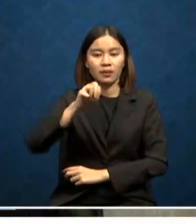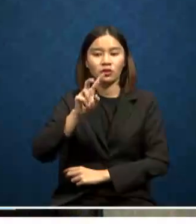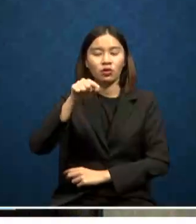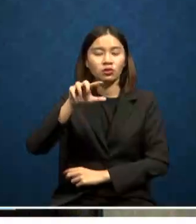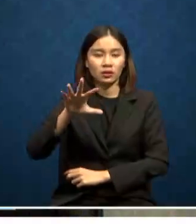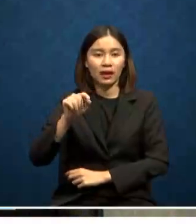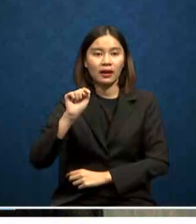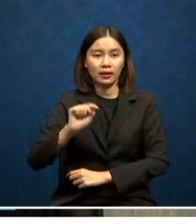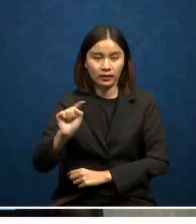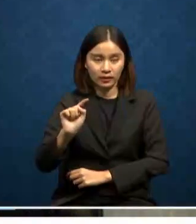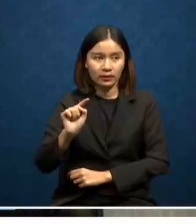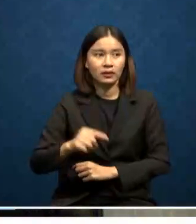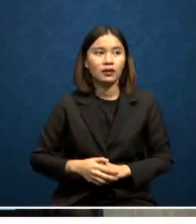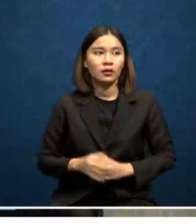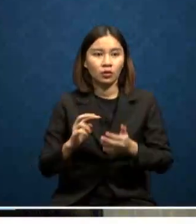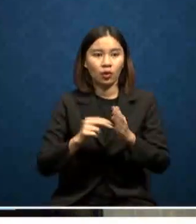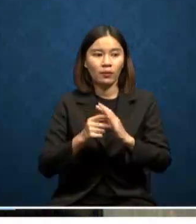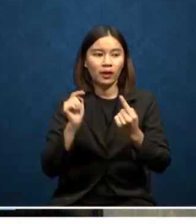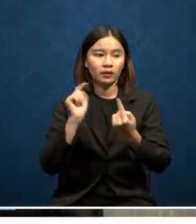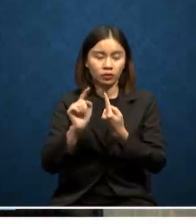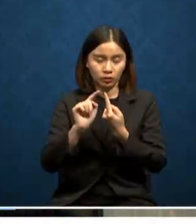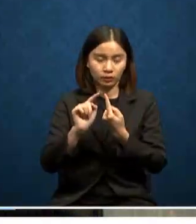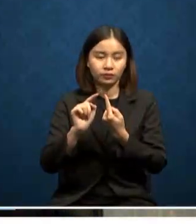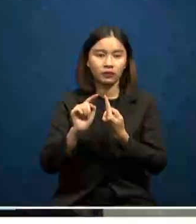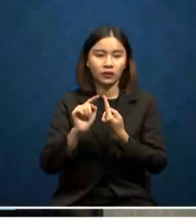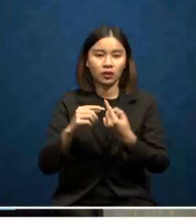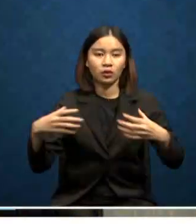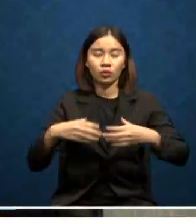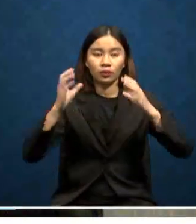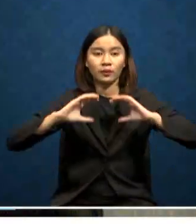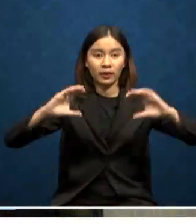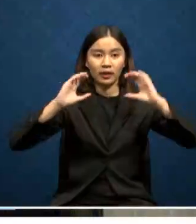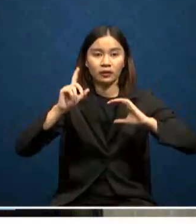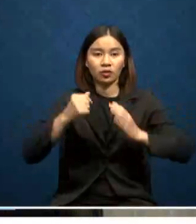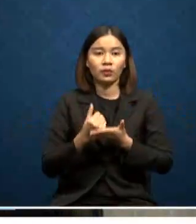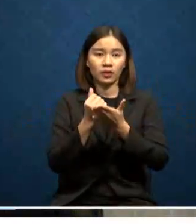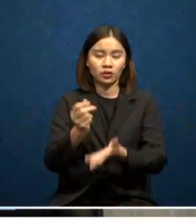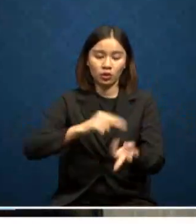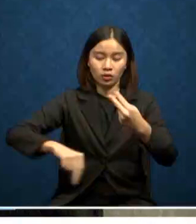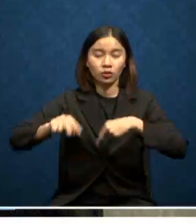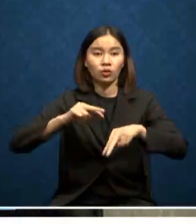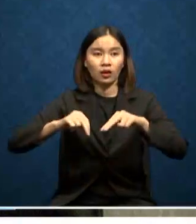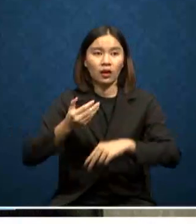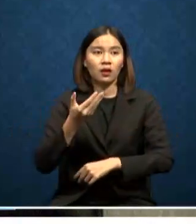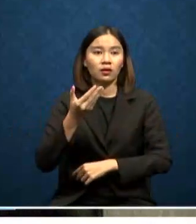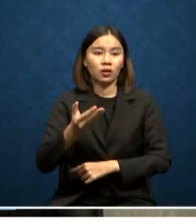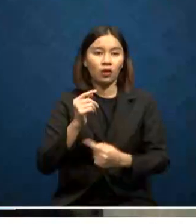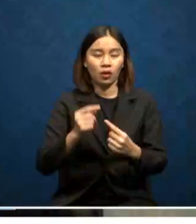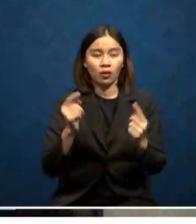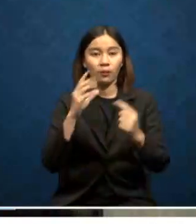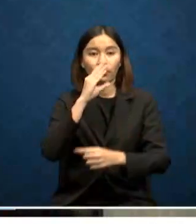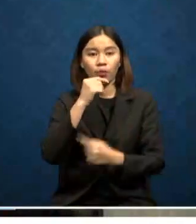อนนั้นก็เป็นส่วนหนึ่งในการที่ทางรัฐจะต้องเข้าไปดูแลก็จะขอข้ามไปนะครับ